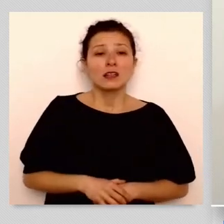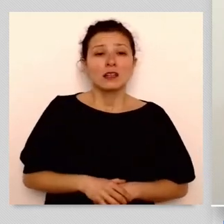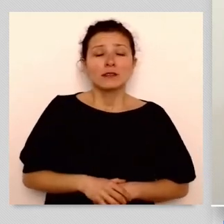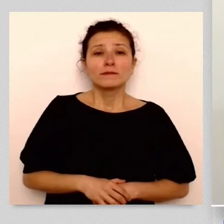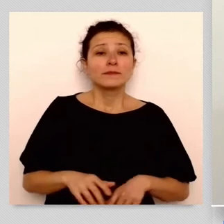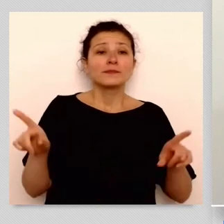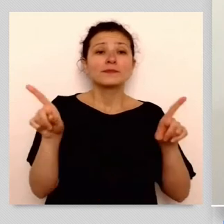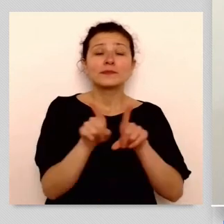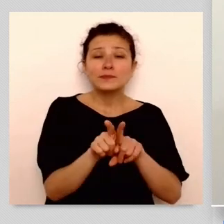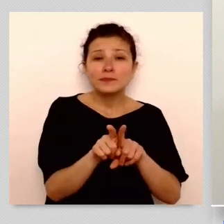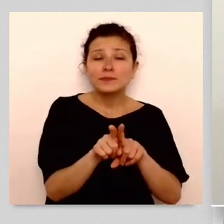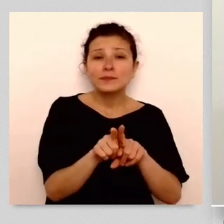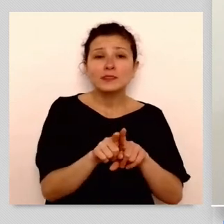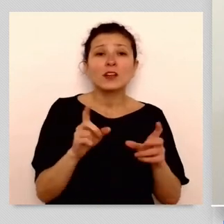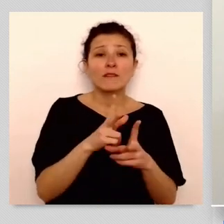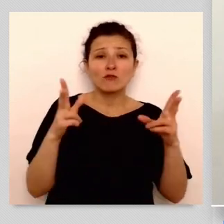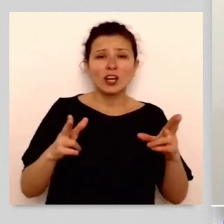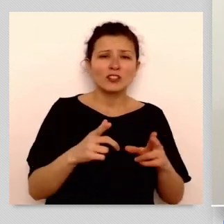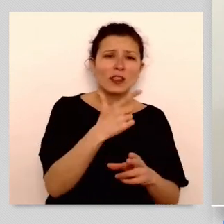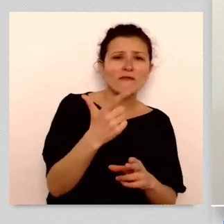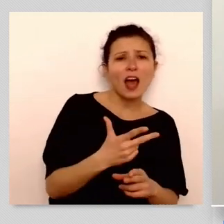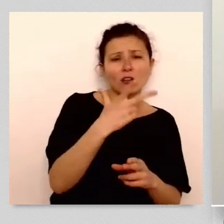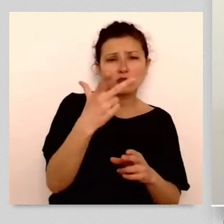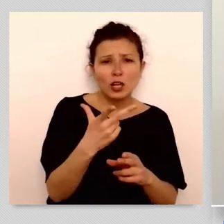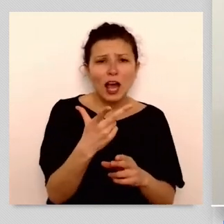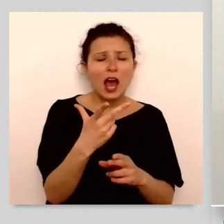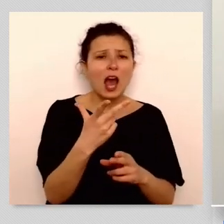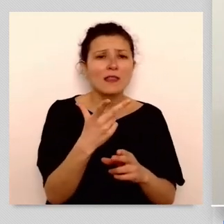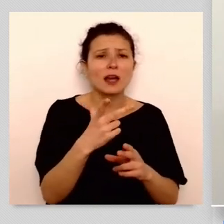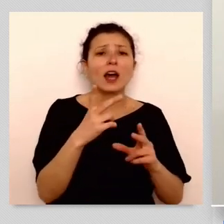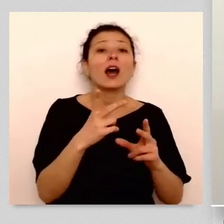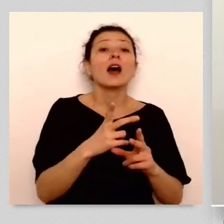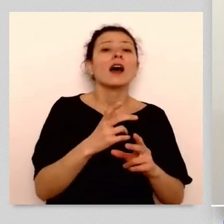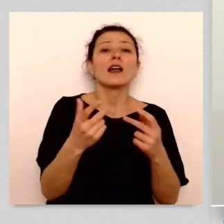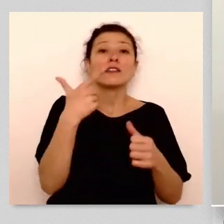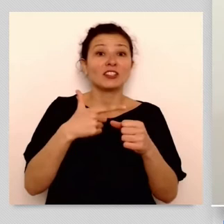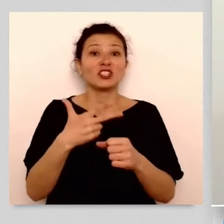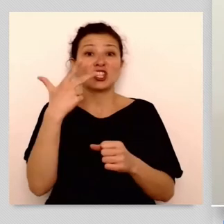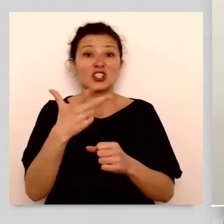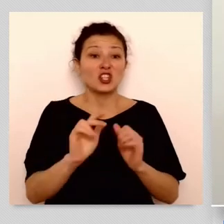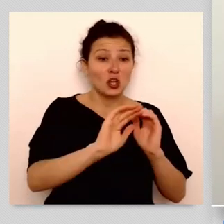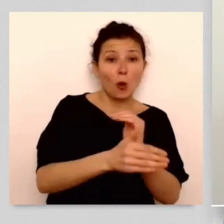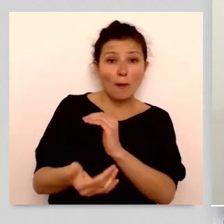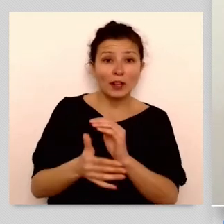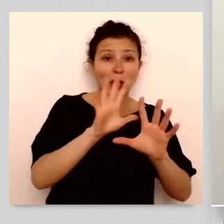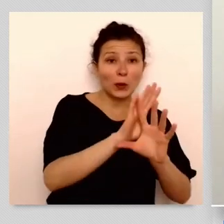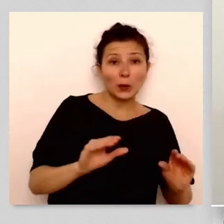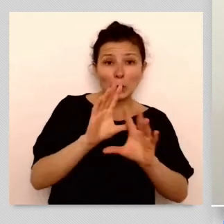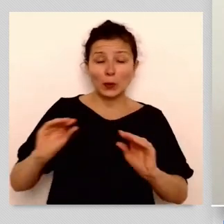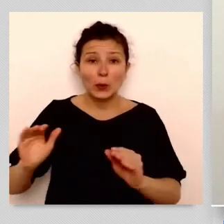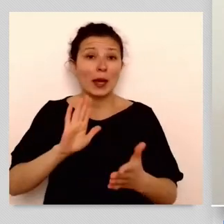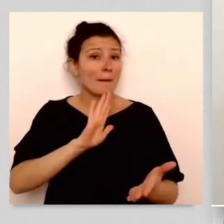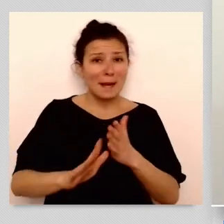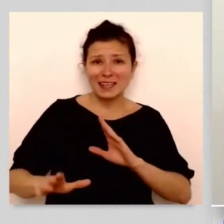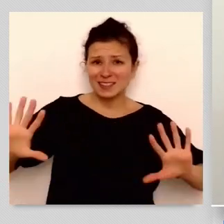wygaszenie w ciągu 2-3 lat 23 kopalń, w zasadzie bez strajku. Polegało to